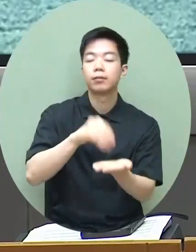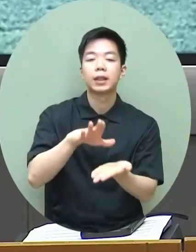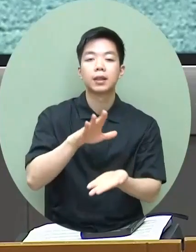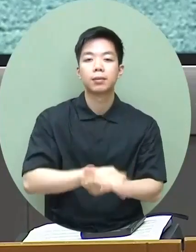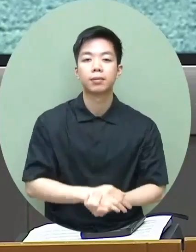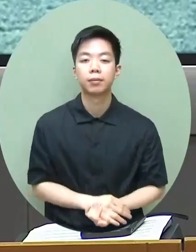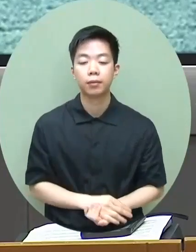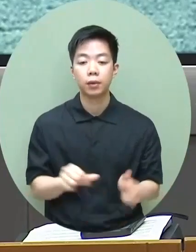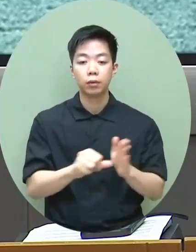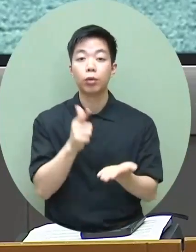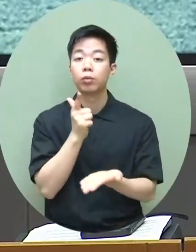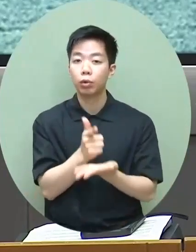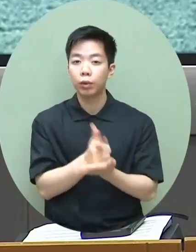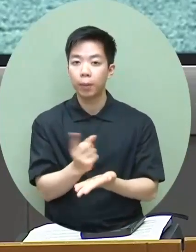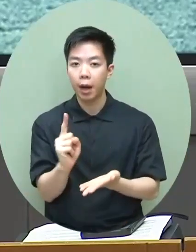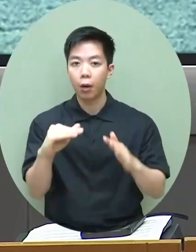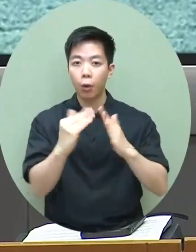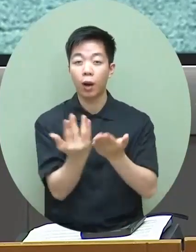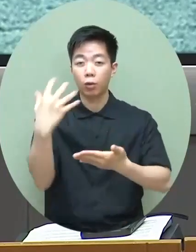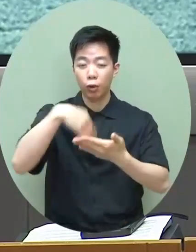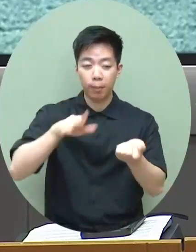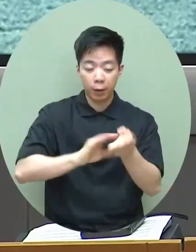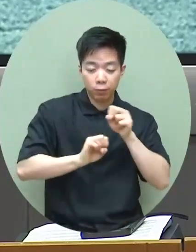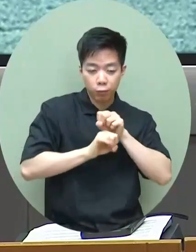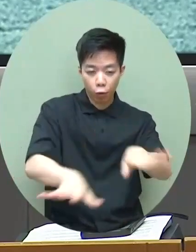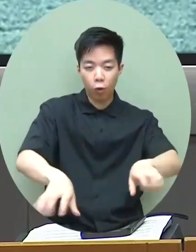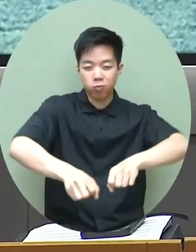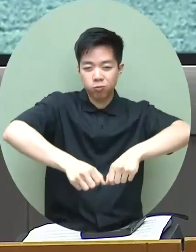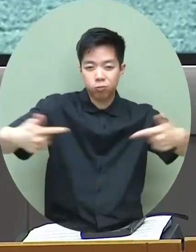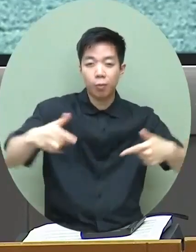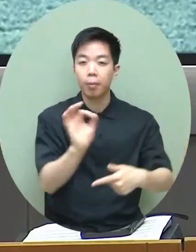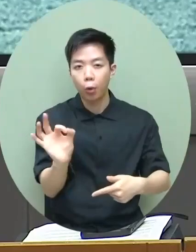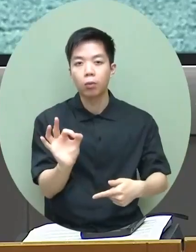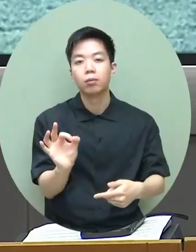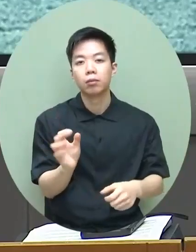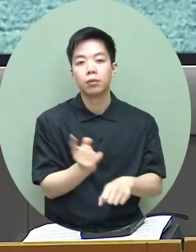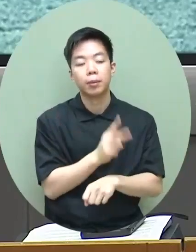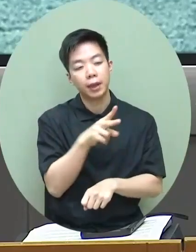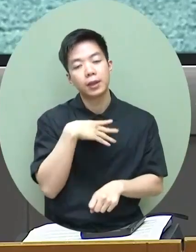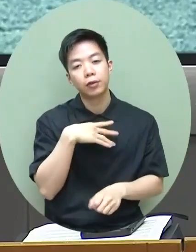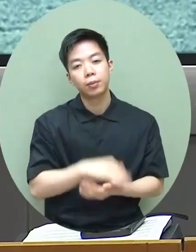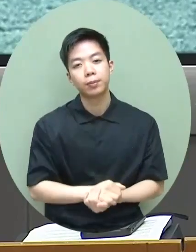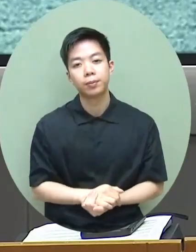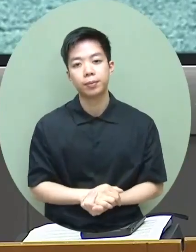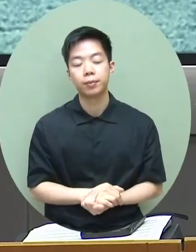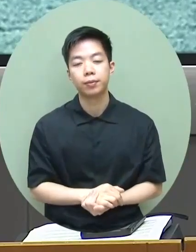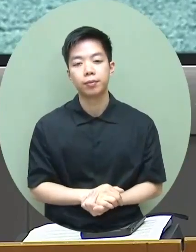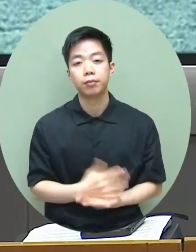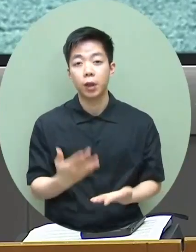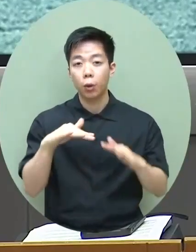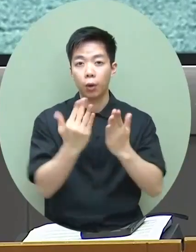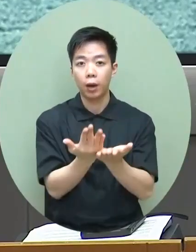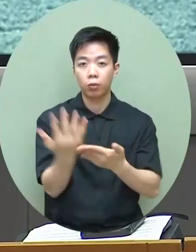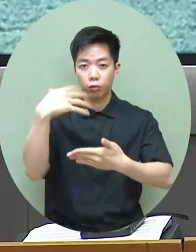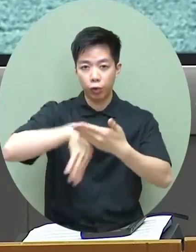引起爆發呢，咁我哋都會觀察住咁樣囉。咁暫時個機會嗰個就唔大。 下一位呢